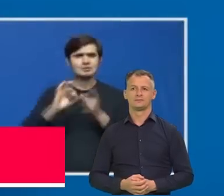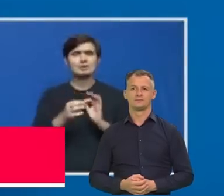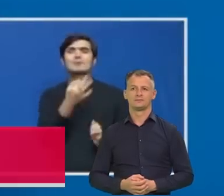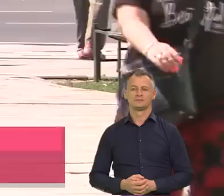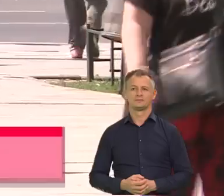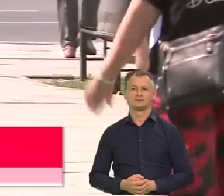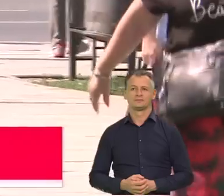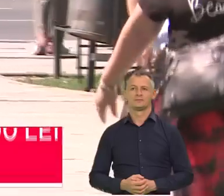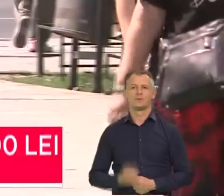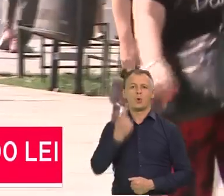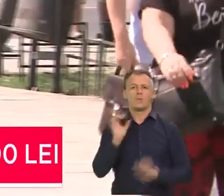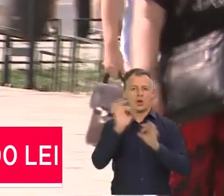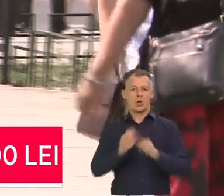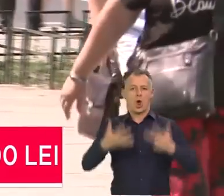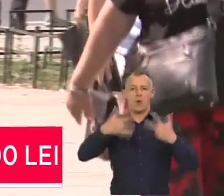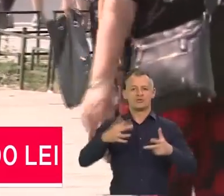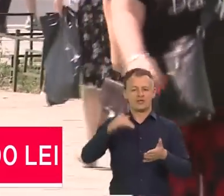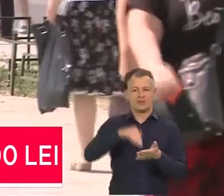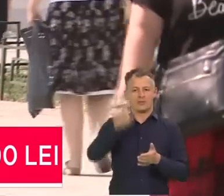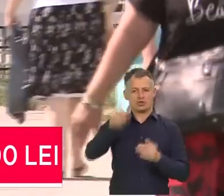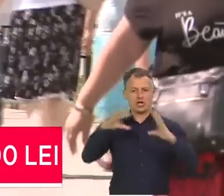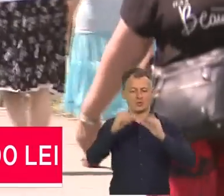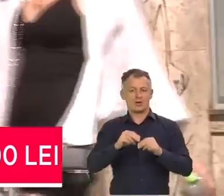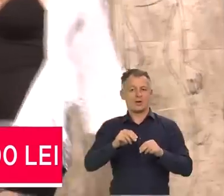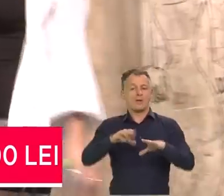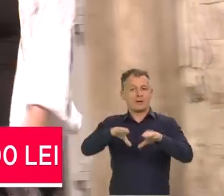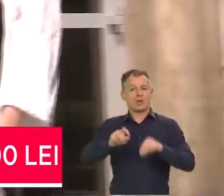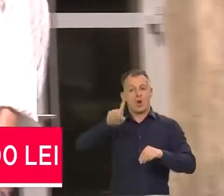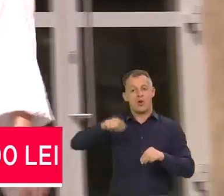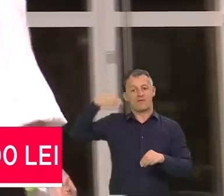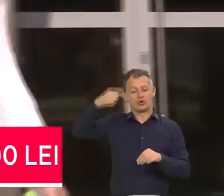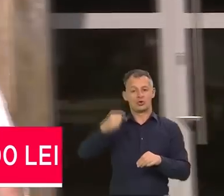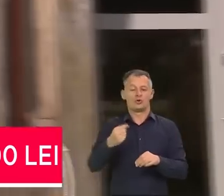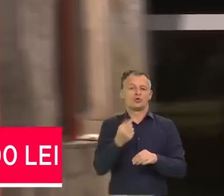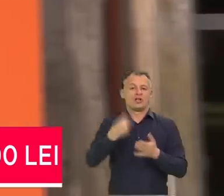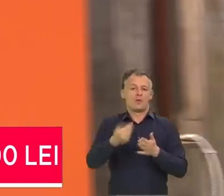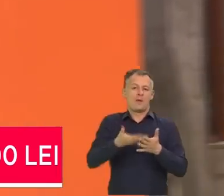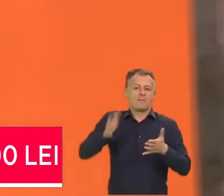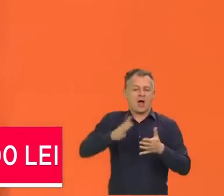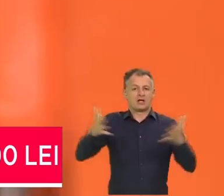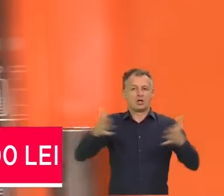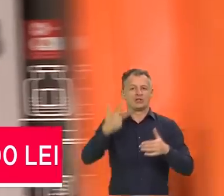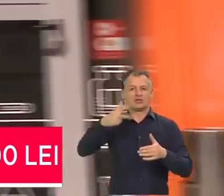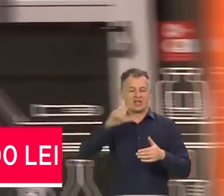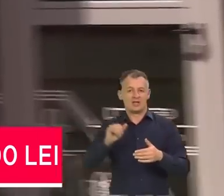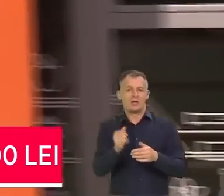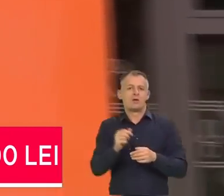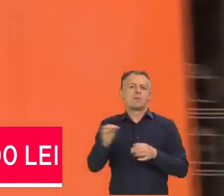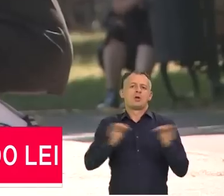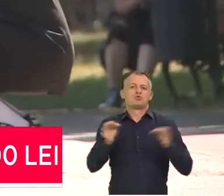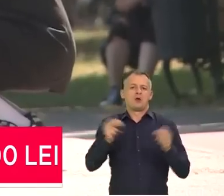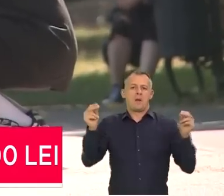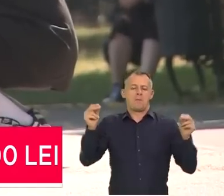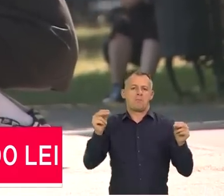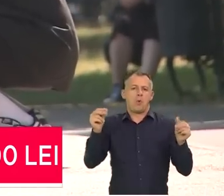10%. 1.800.000 de români vor primi de luna viitoare un salariu mai mare cu 300 de lei. O măsură populistă, spun analiștii, care sunt de părere